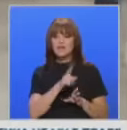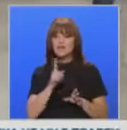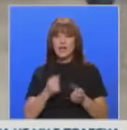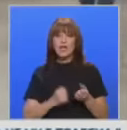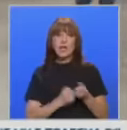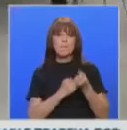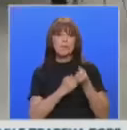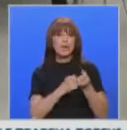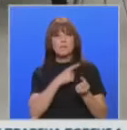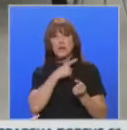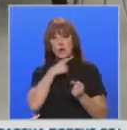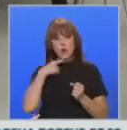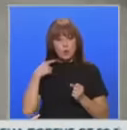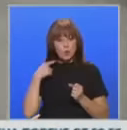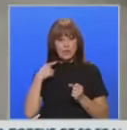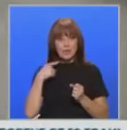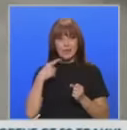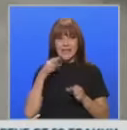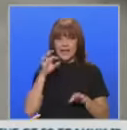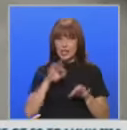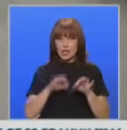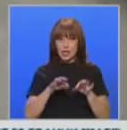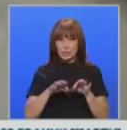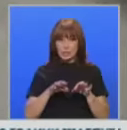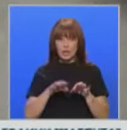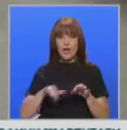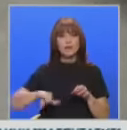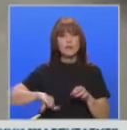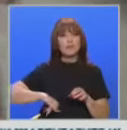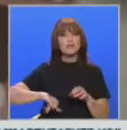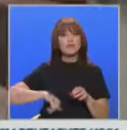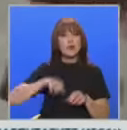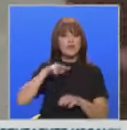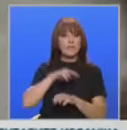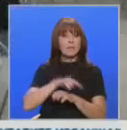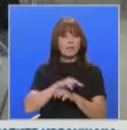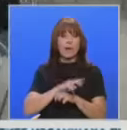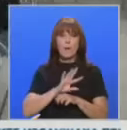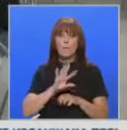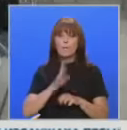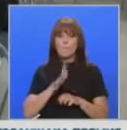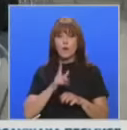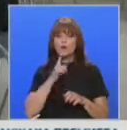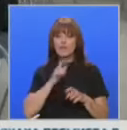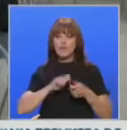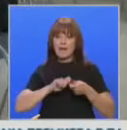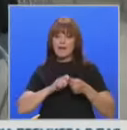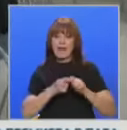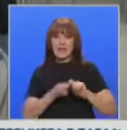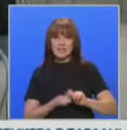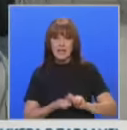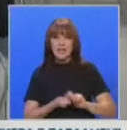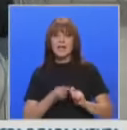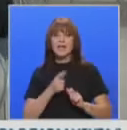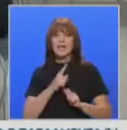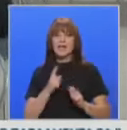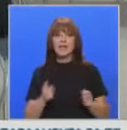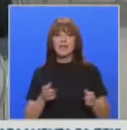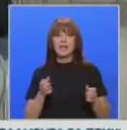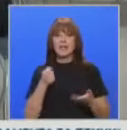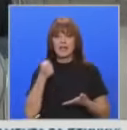подкрепил руските избори в Украина, включително като международен наблюдател, може да стане обект на санкции и визови